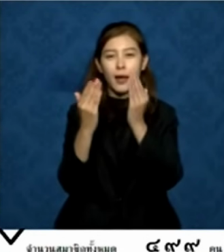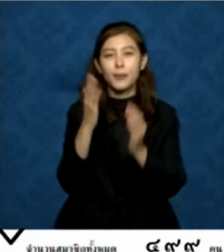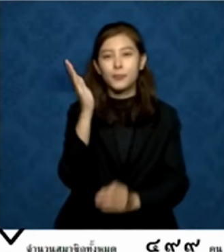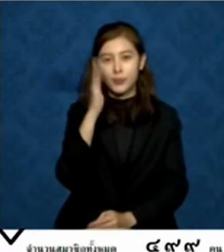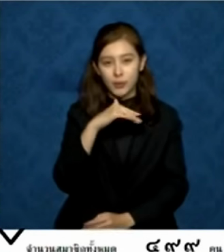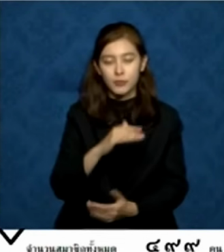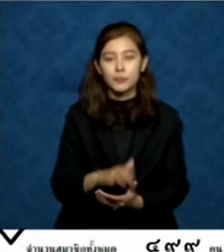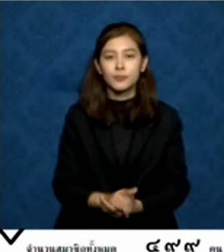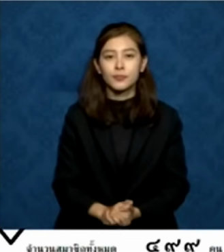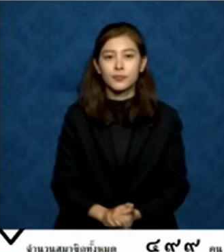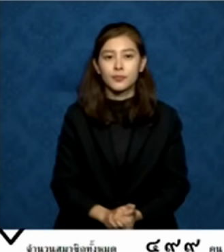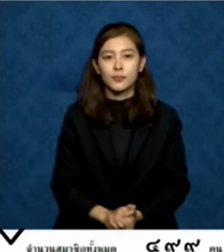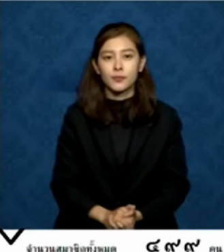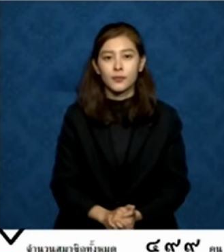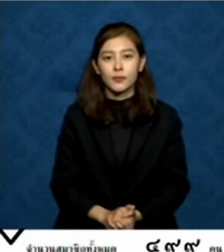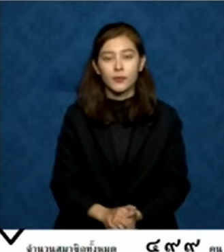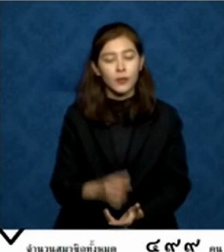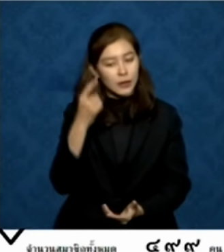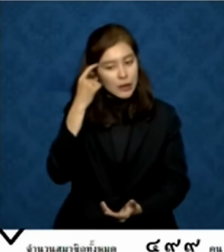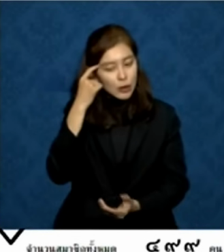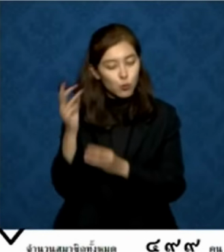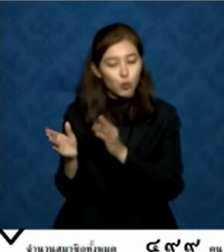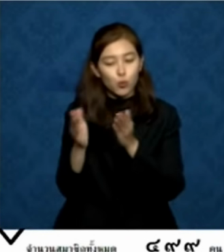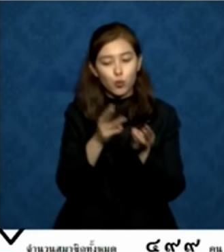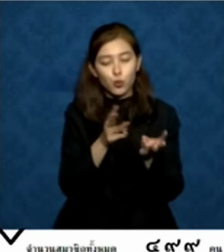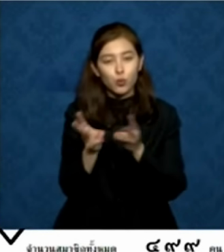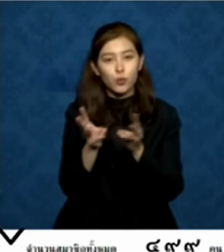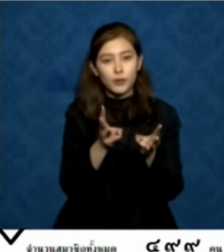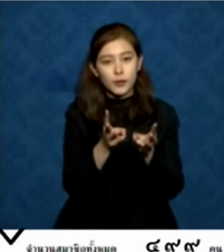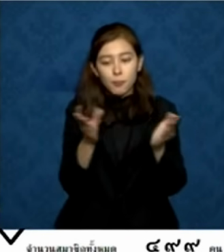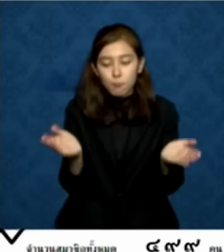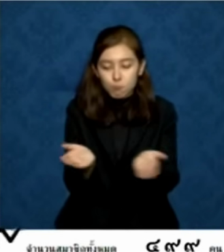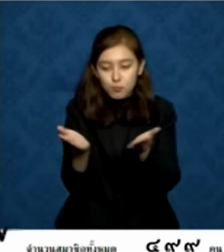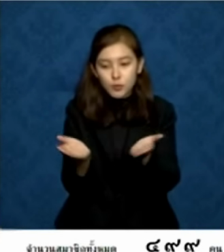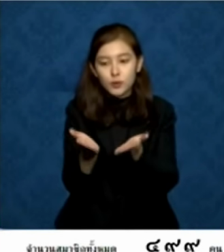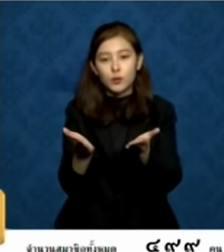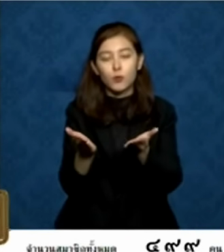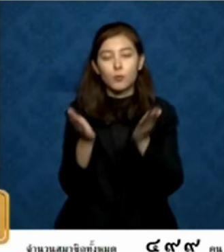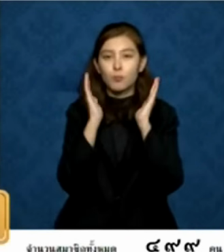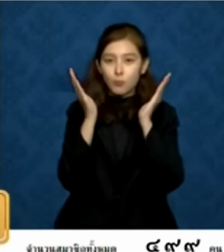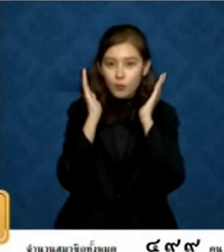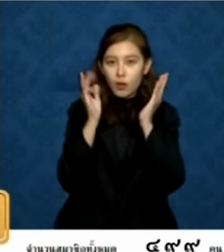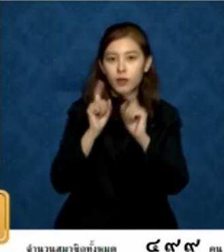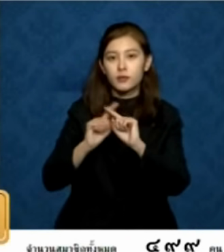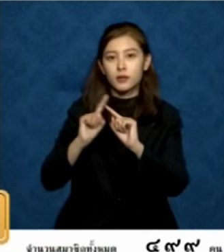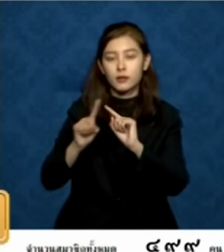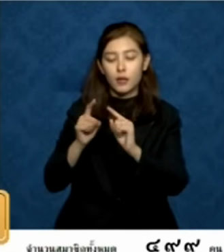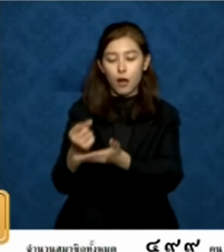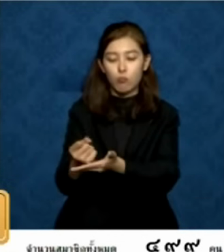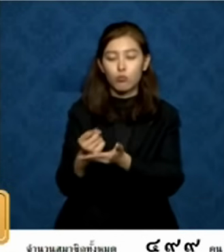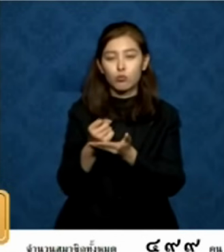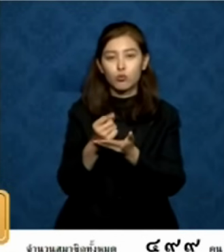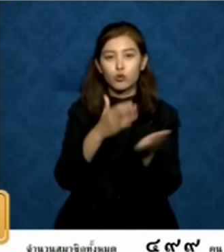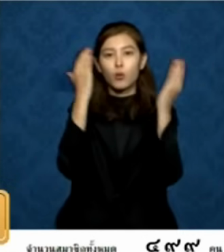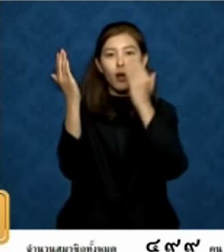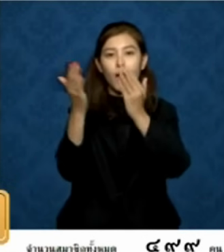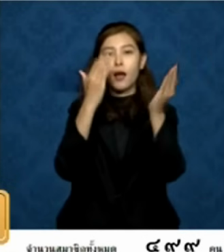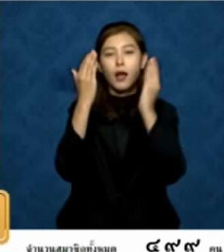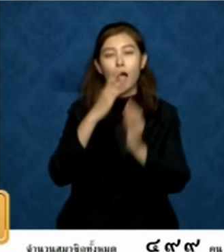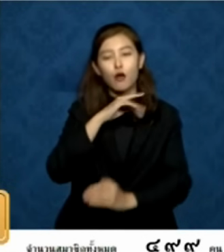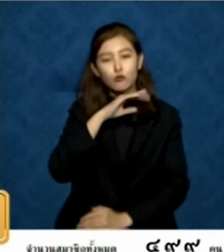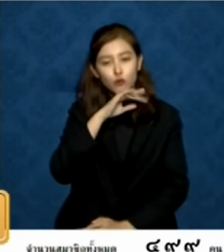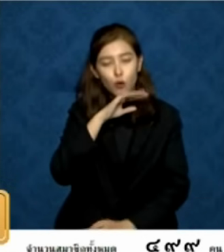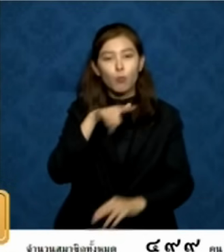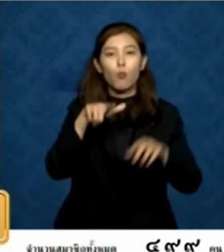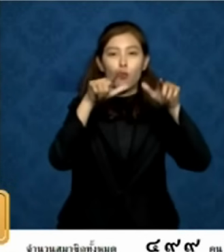ริมความตระหนักรู้ด้านการเปลี่ยนแปลงสภาพภูมิอากาศสร้างความร่วมมือ